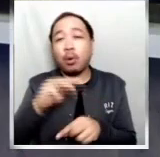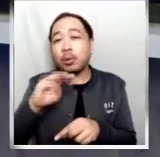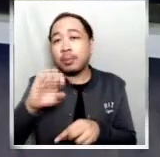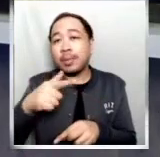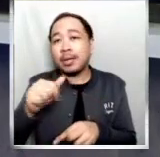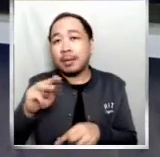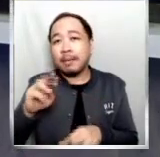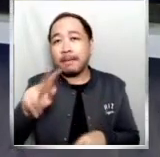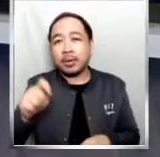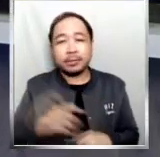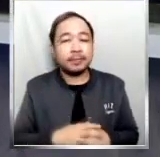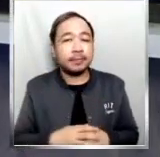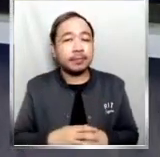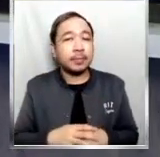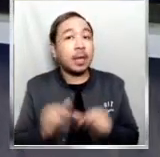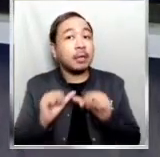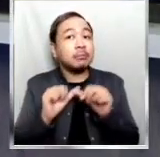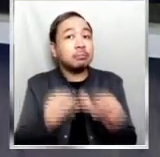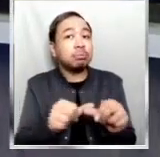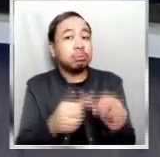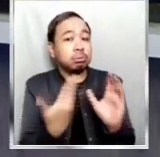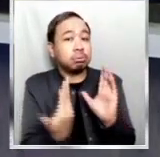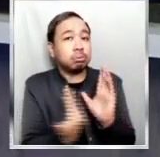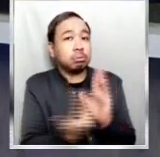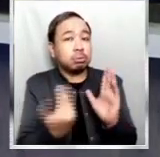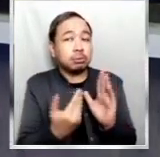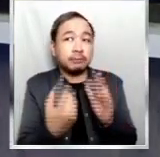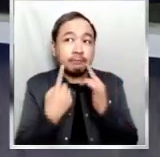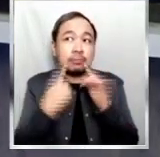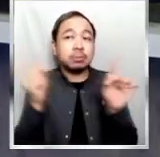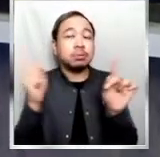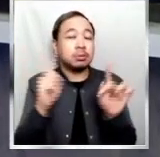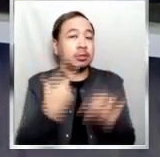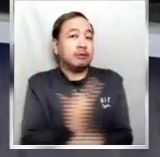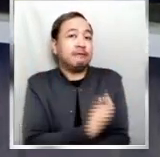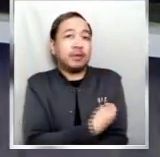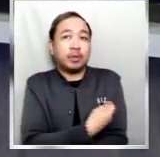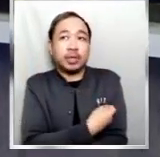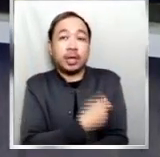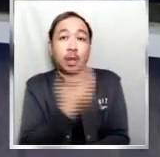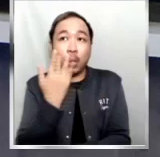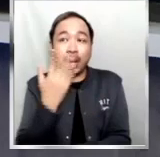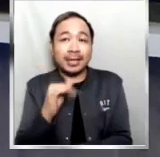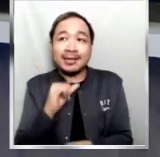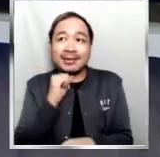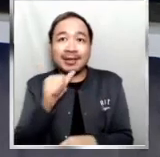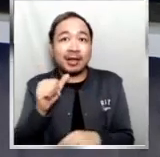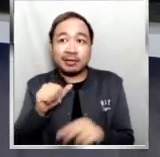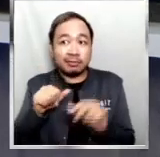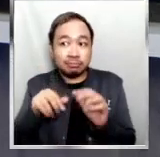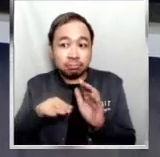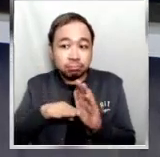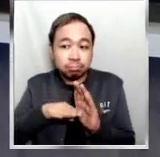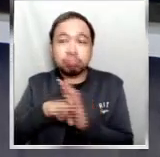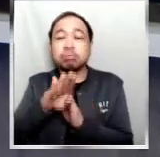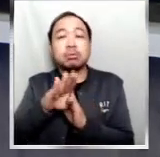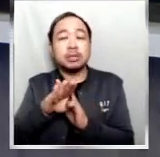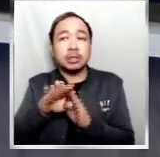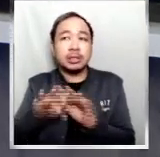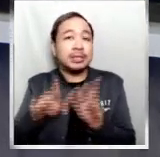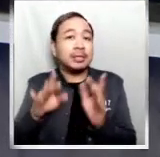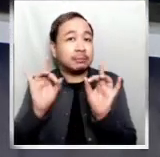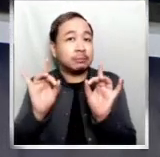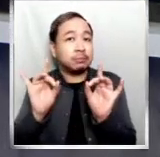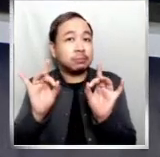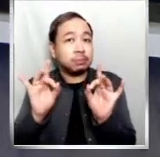na patunay sa bisa ng mga bakuna ang hindi pagsipa ng mga tinatawag na breakthrough infection. Yung po yung mga kaso ng mga